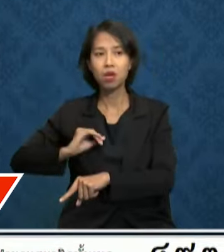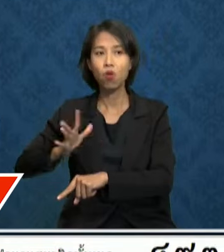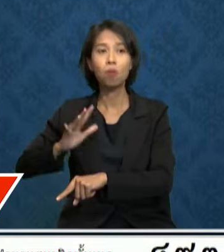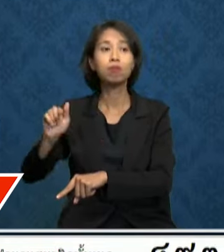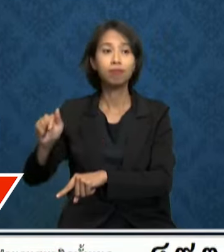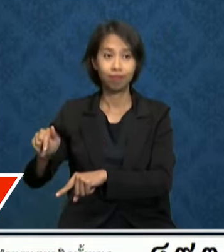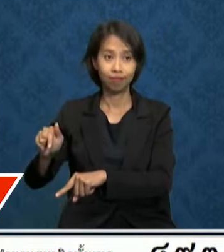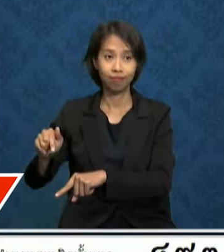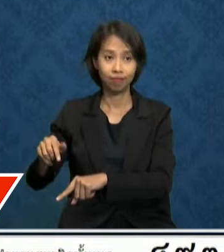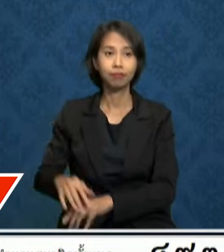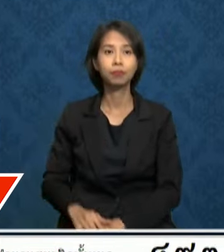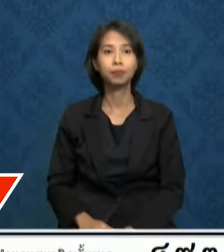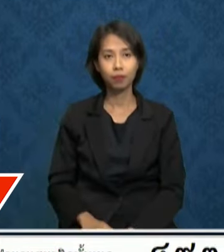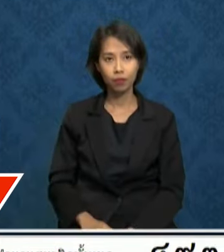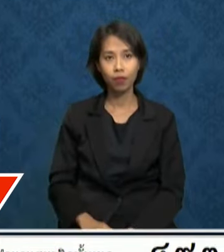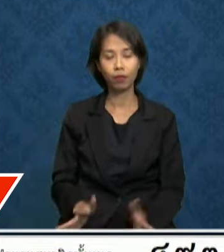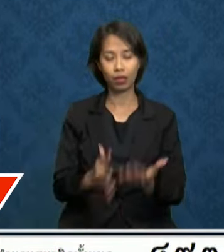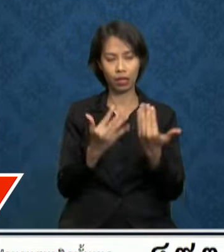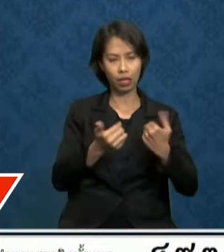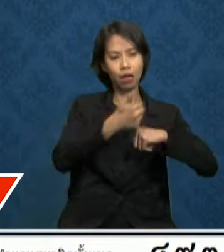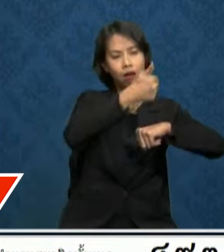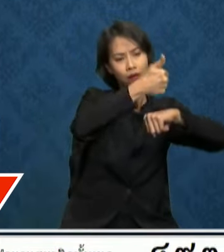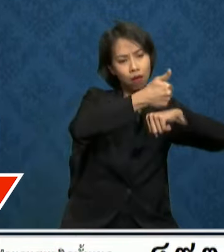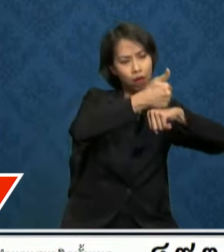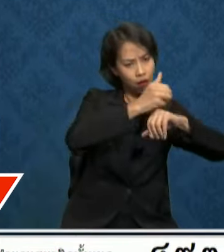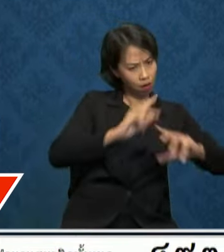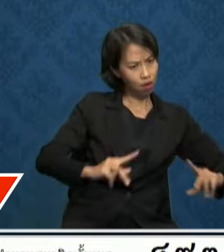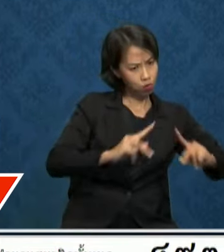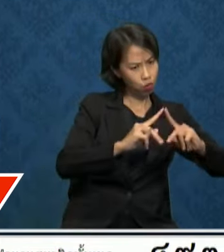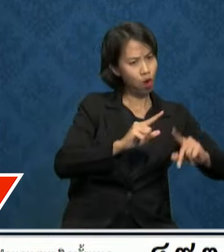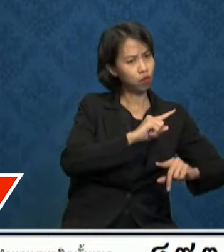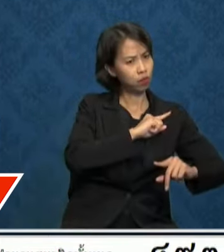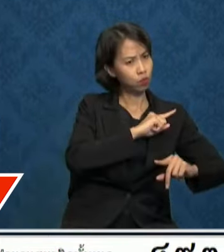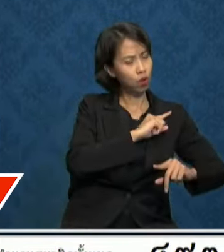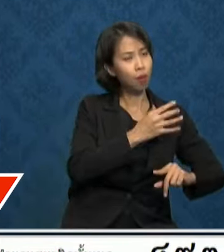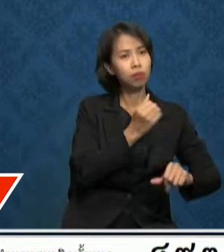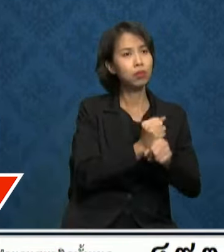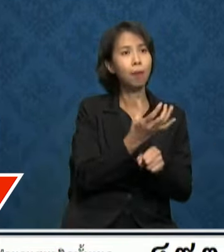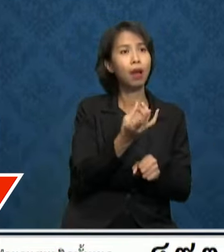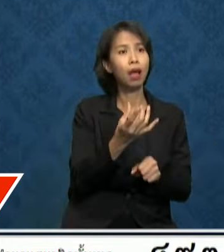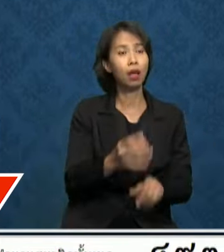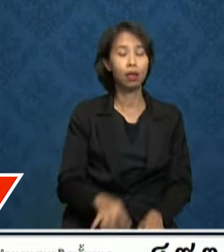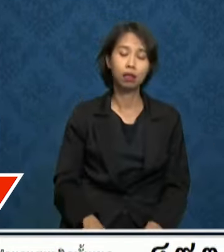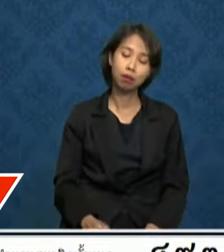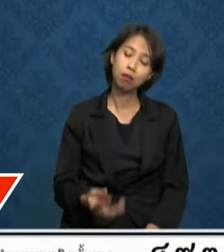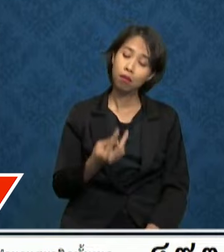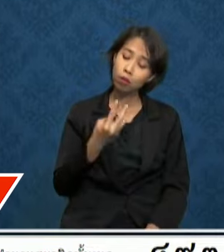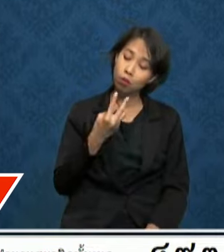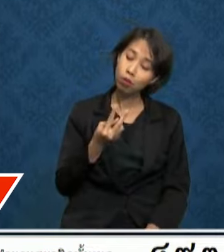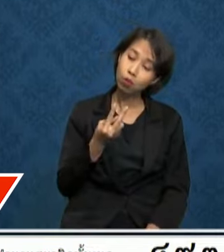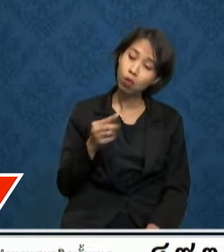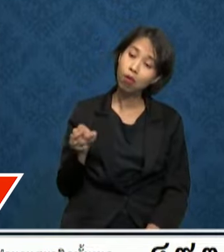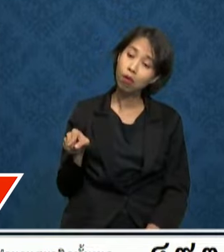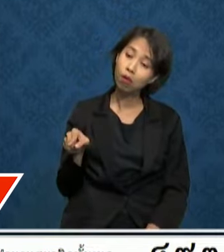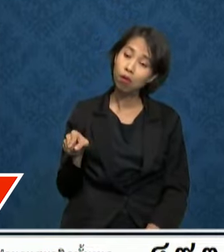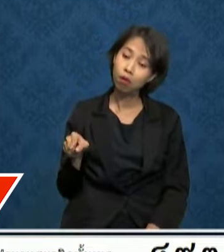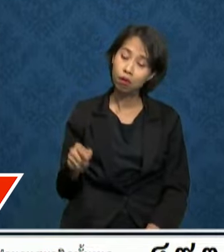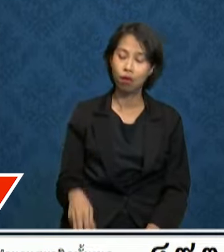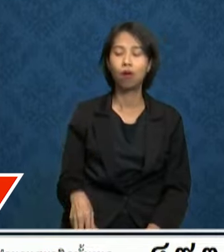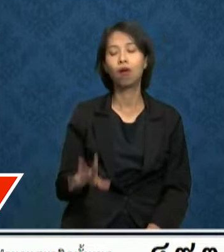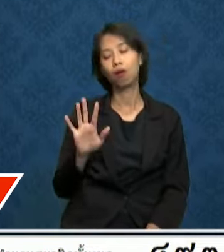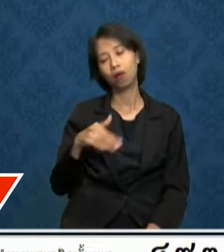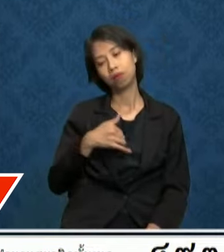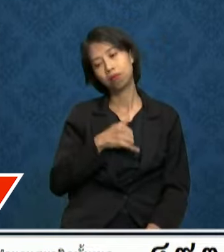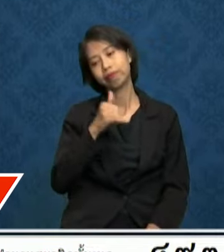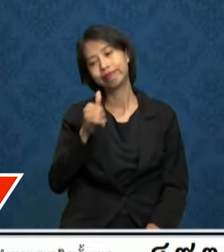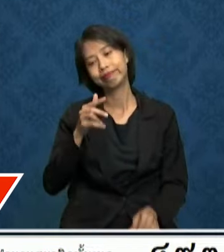มแต่ทีเนี้ยรัฐมนตรีของเราเนี่ยจะเหลืองานอะไรให้ทำนอกจากเที่ยวตลอนตรวจแถวรับแถวสวนสนามกับเดินตัดริบบิ้นตามงาน